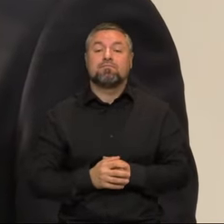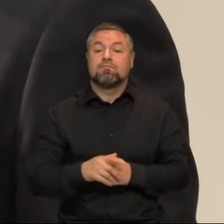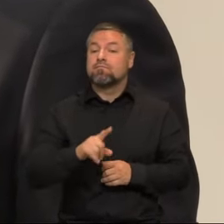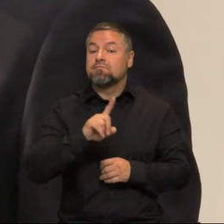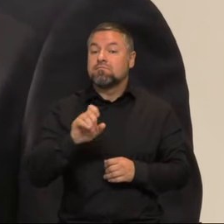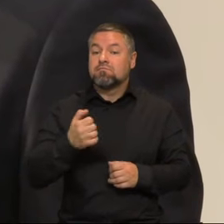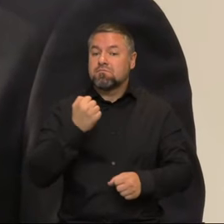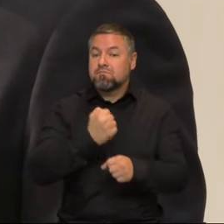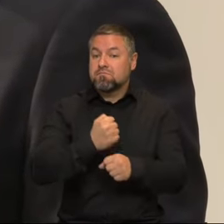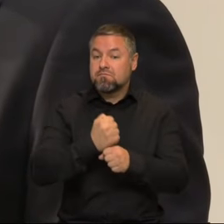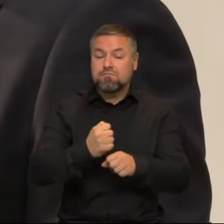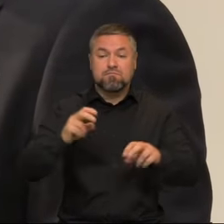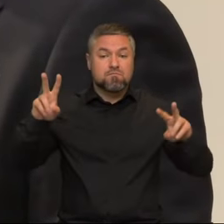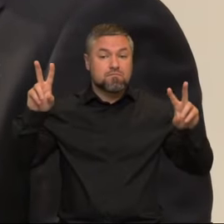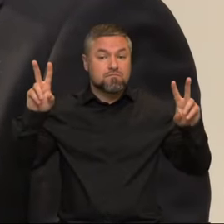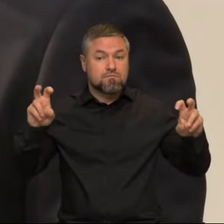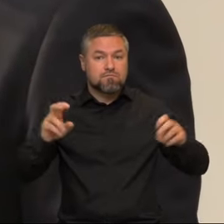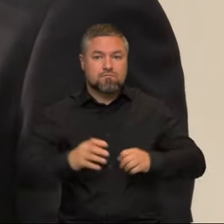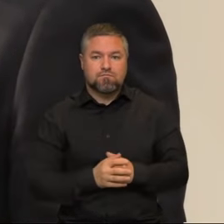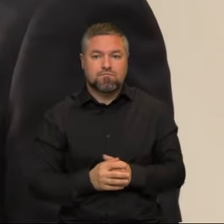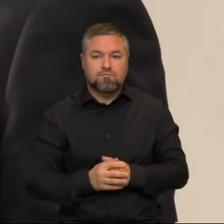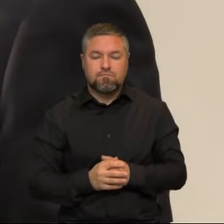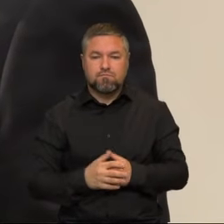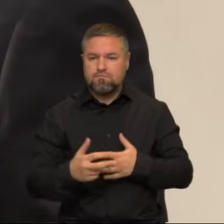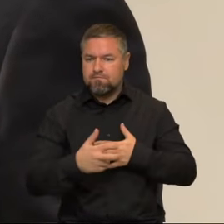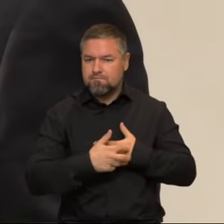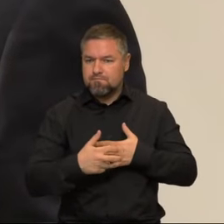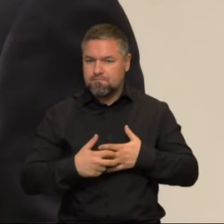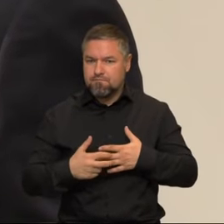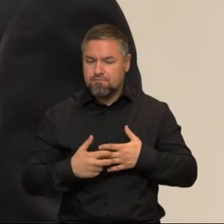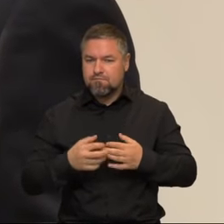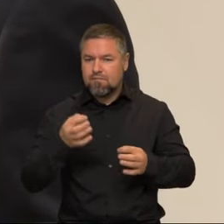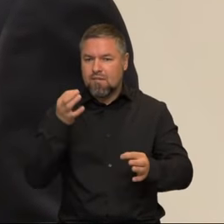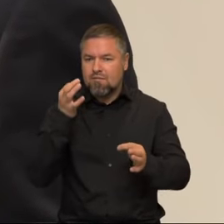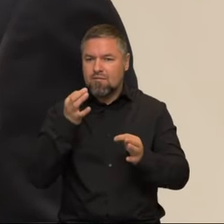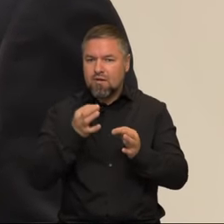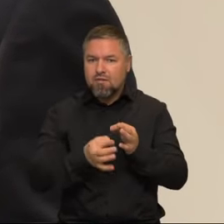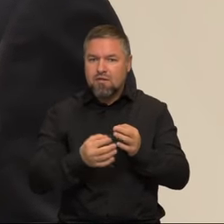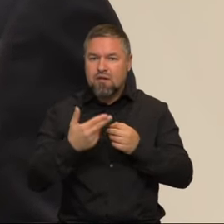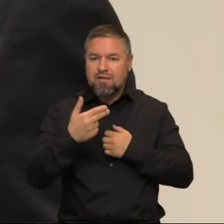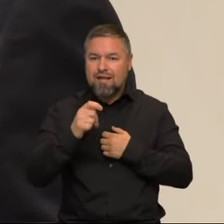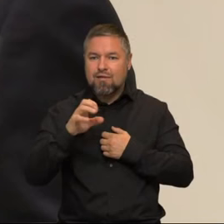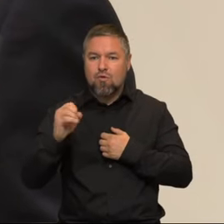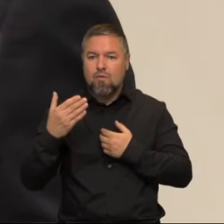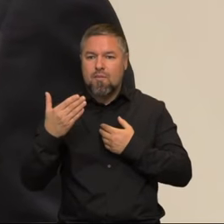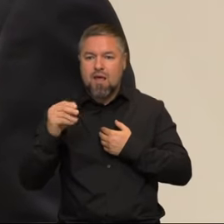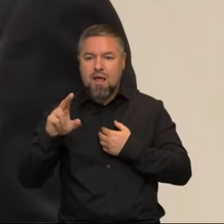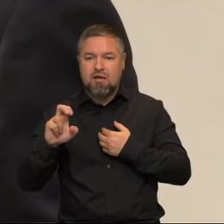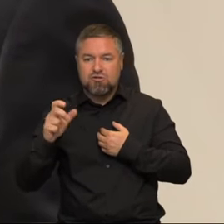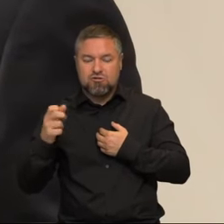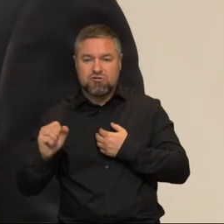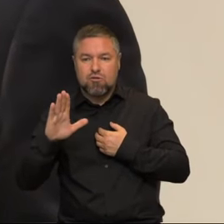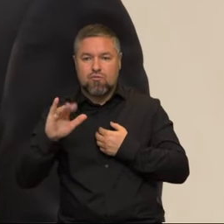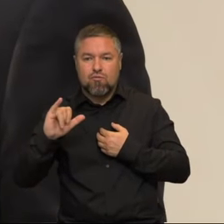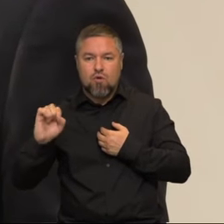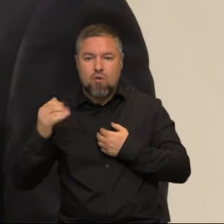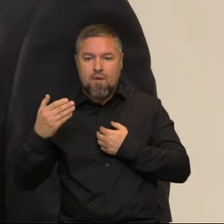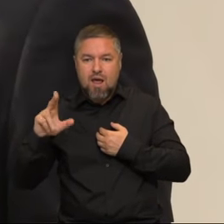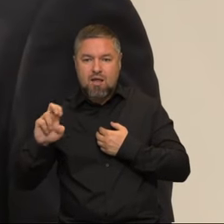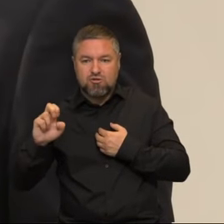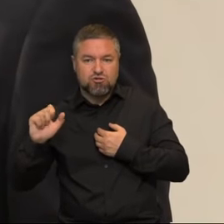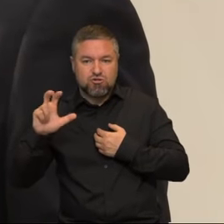za pracę pod tytułem Badania właściwości nanomechanicznych,